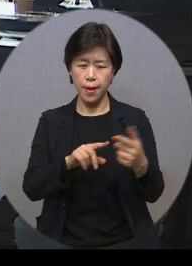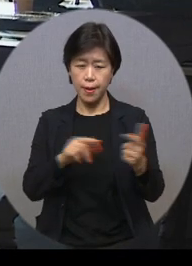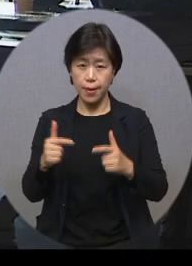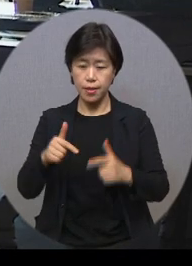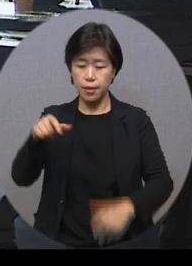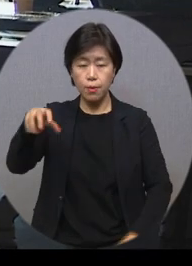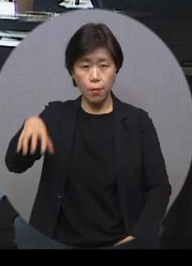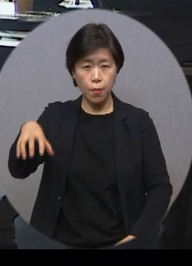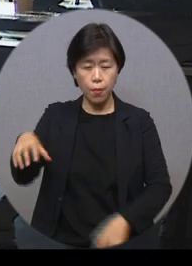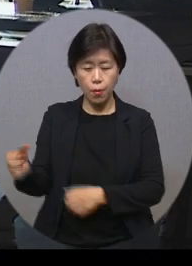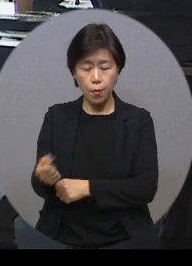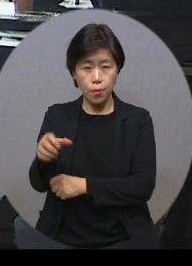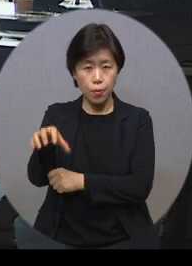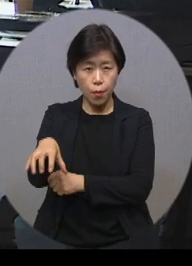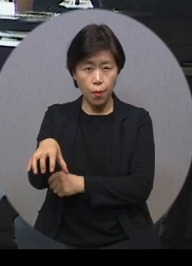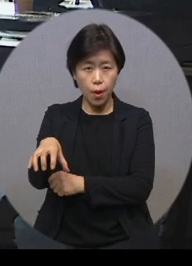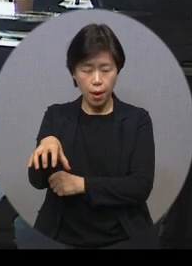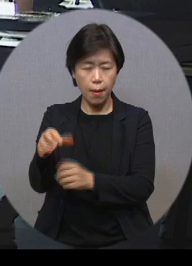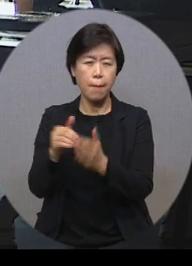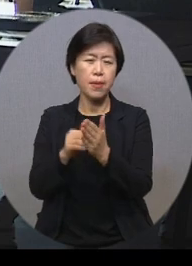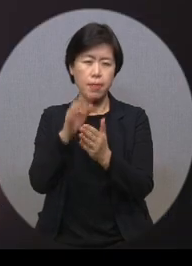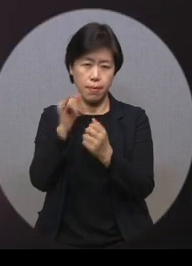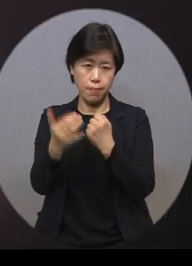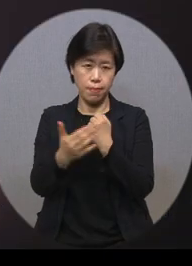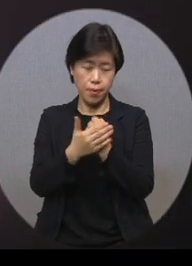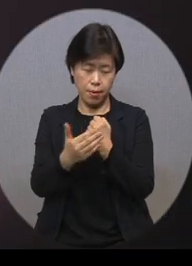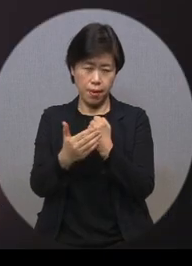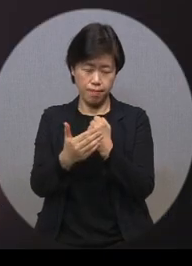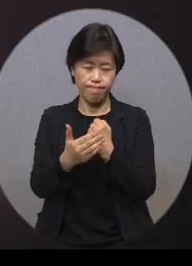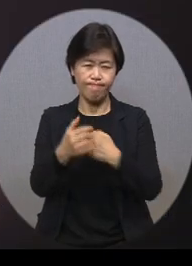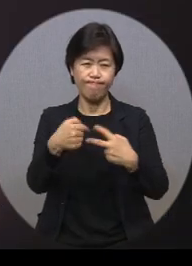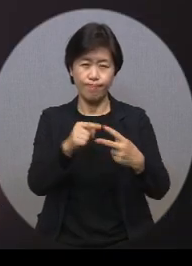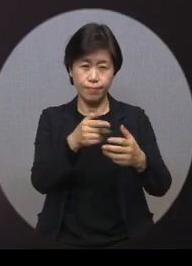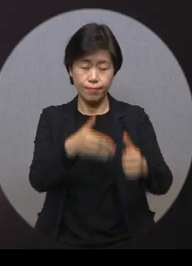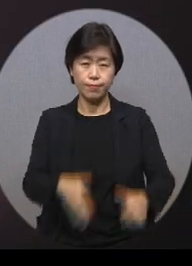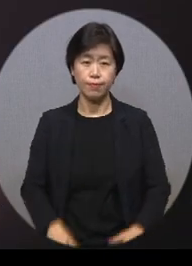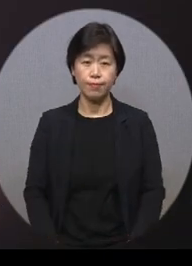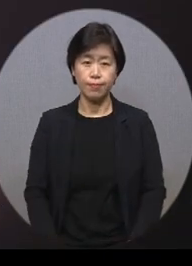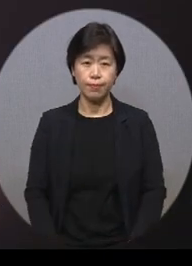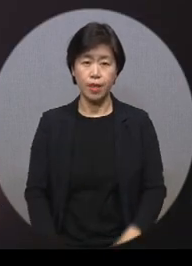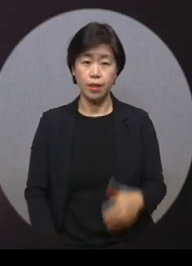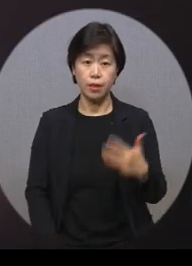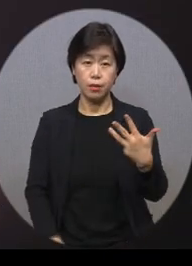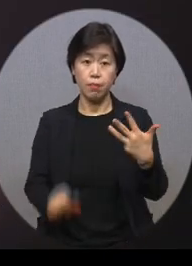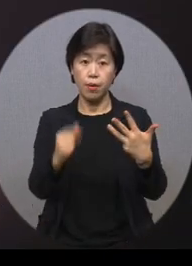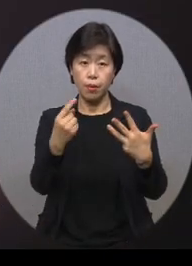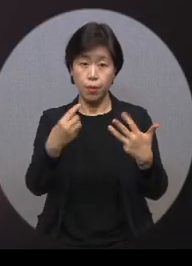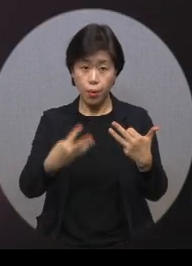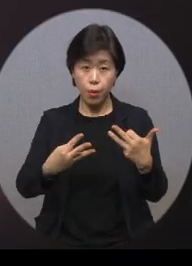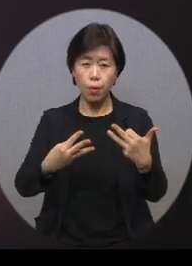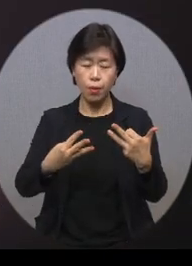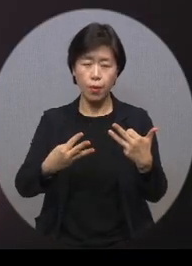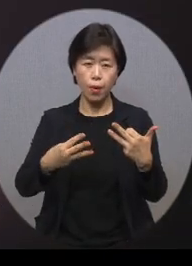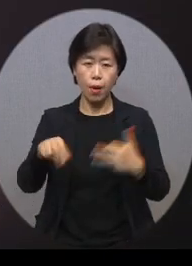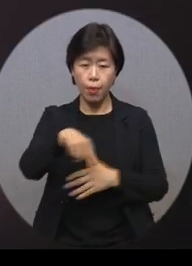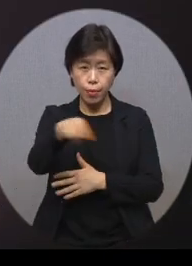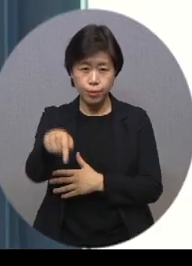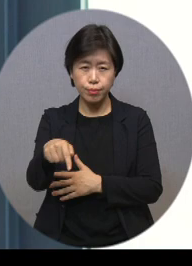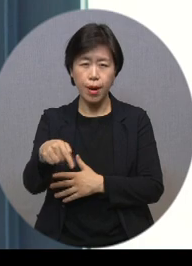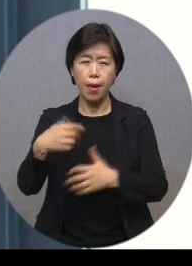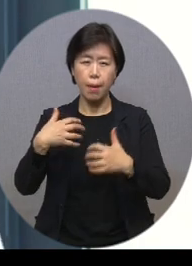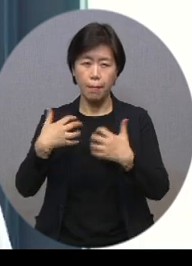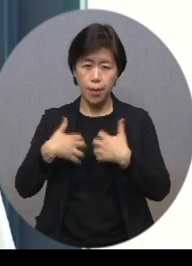위해 어쩔 수 없이 취한 조치였을 뿐입니다. 18홀 라운딩이 끝나면 모두 돌려드리도록